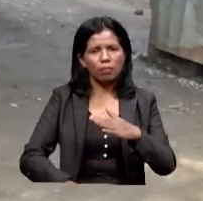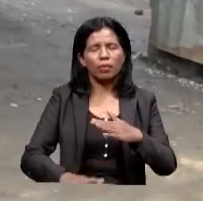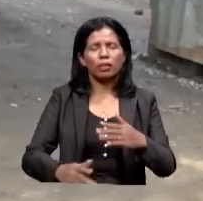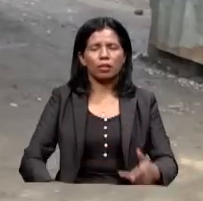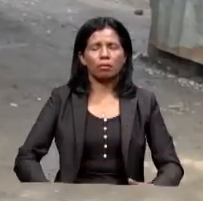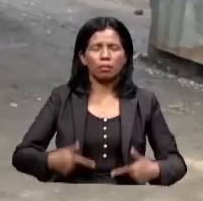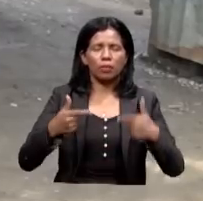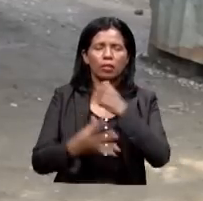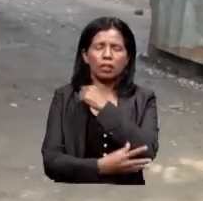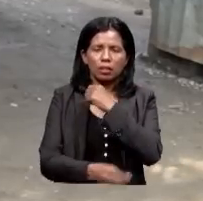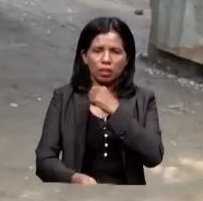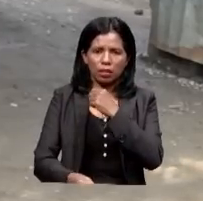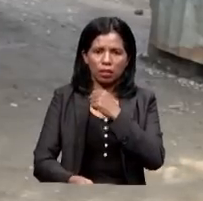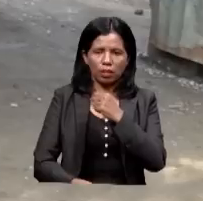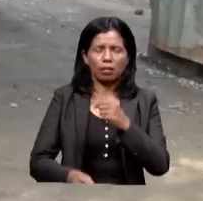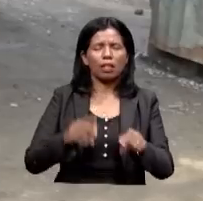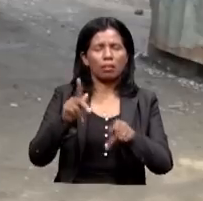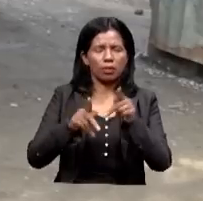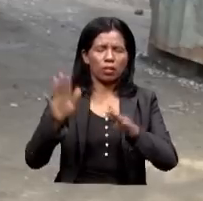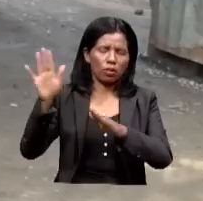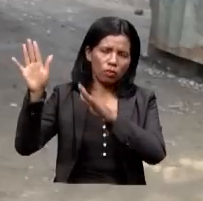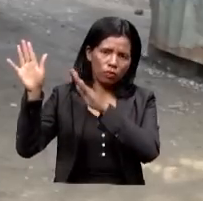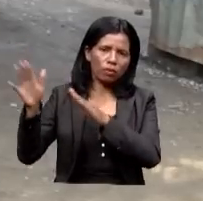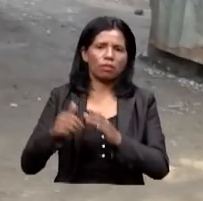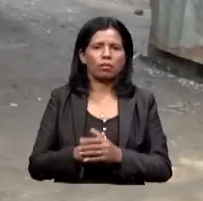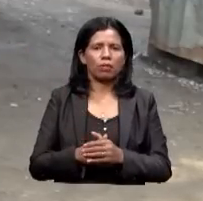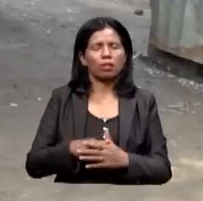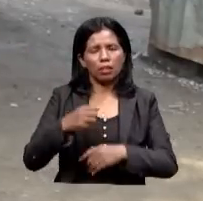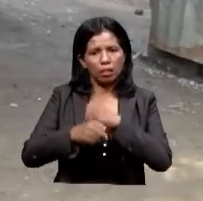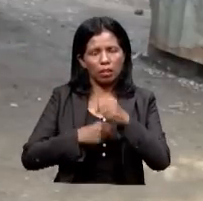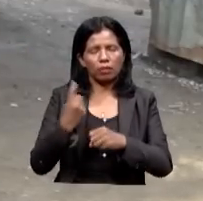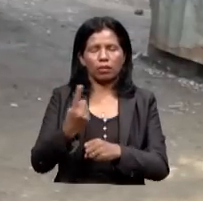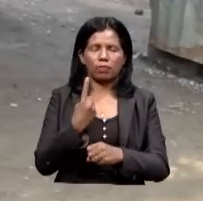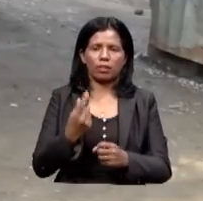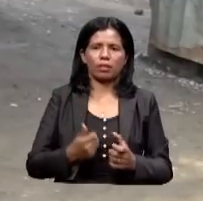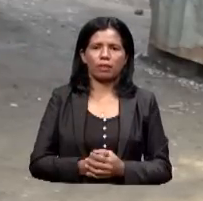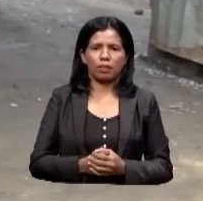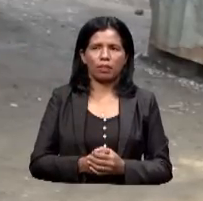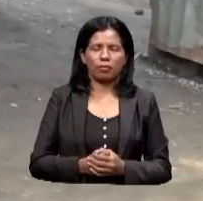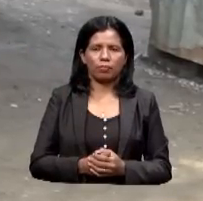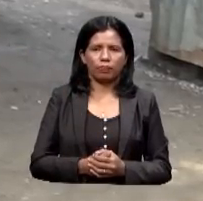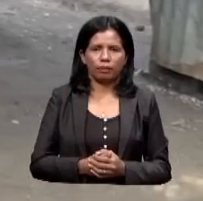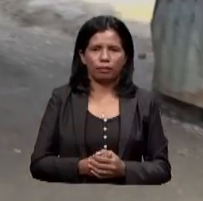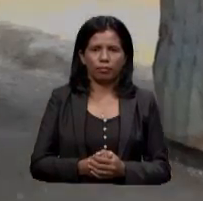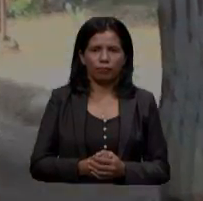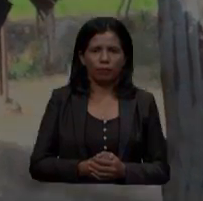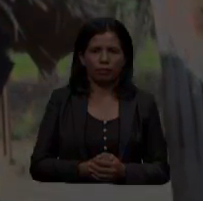Satang povo siranebe moris ia area rural. Equipa cobertura, GMN.